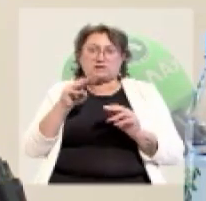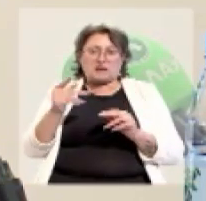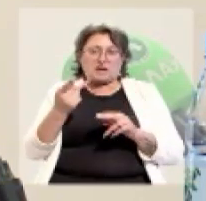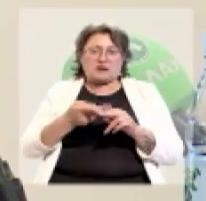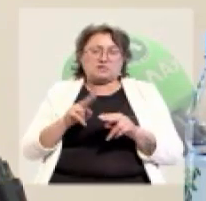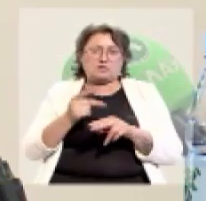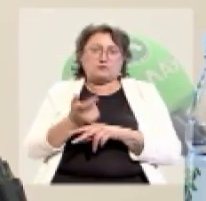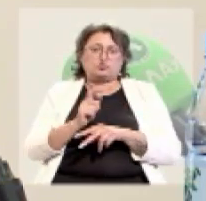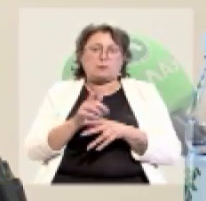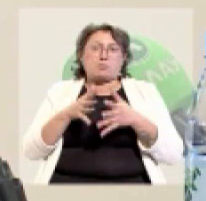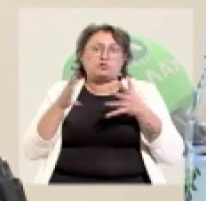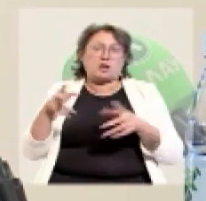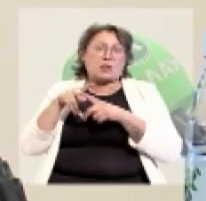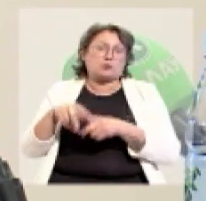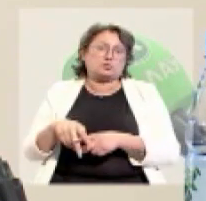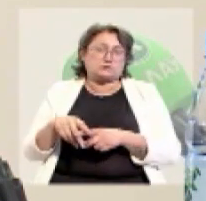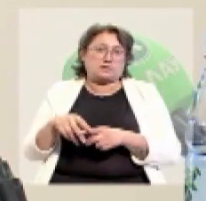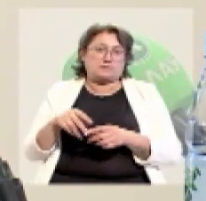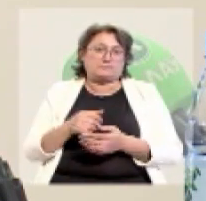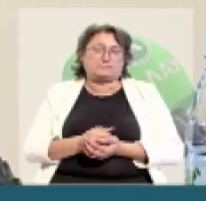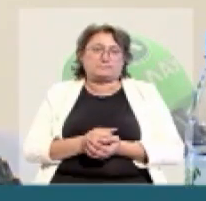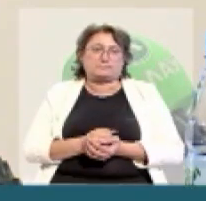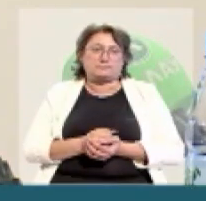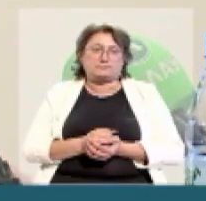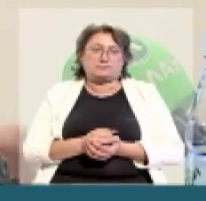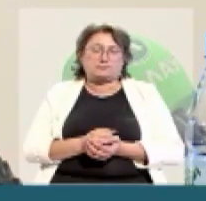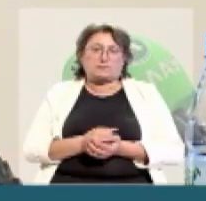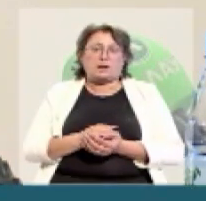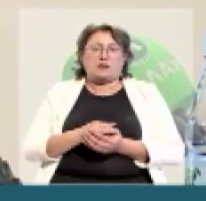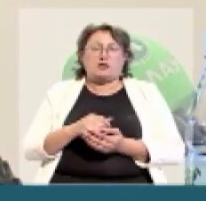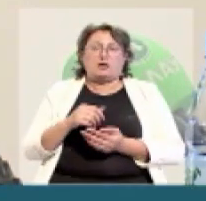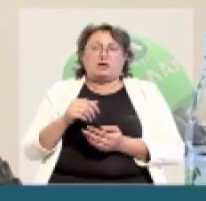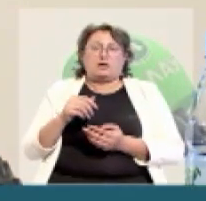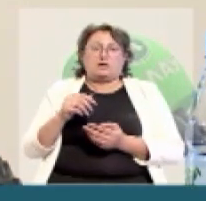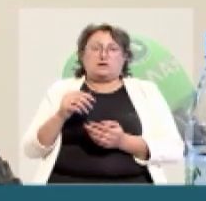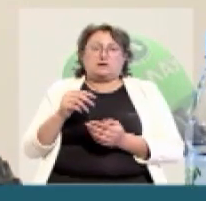очень большая нагрузка, будем говорить так. Теперь, что касается